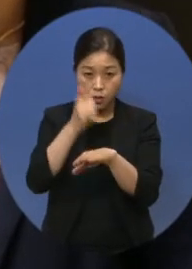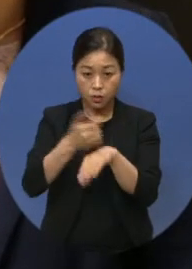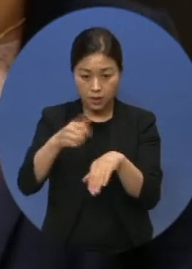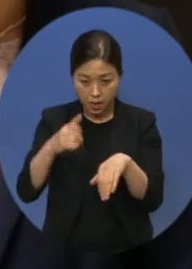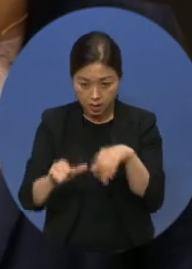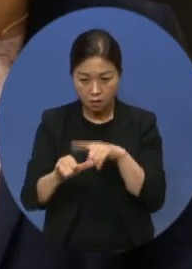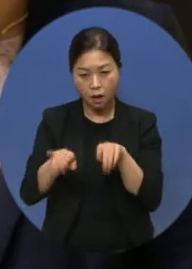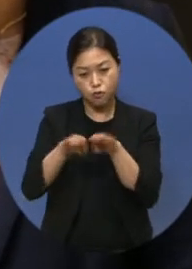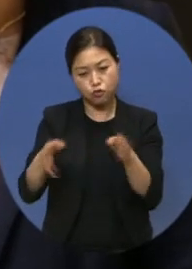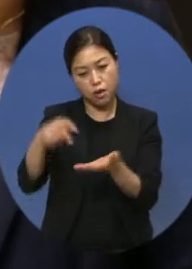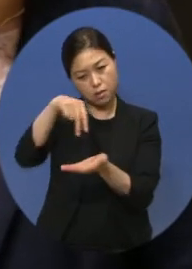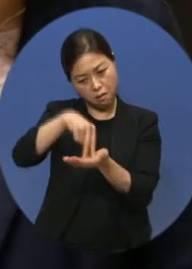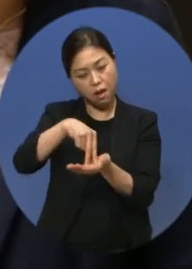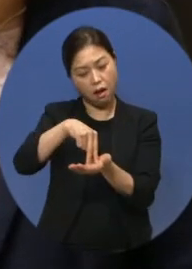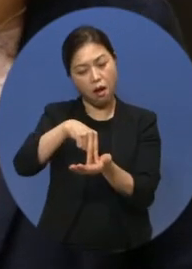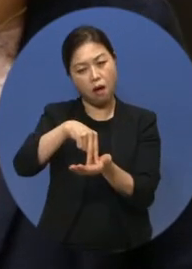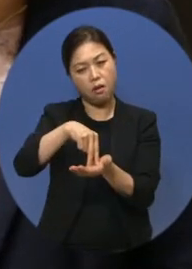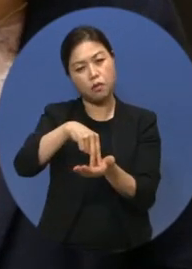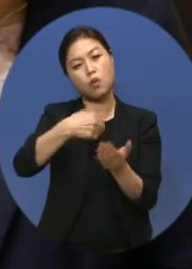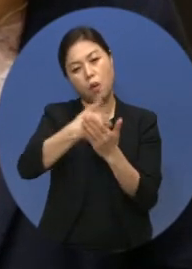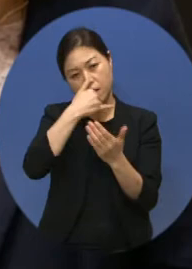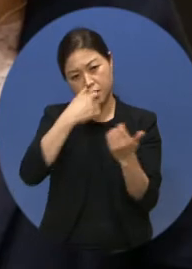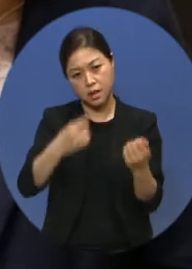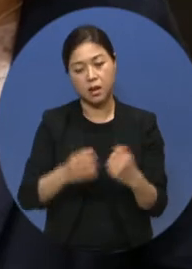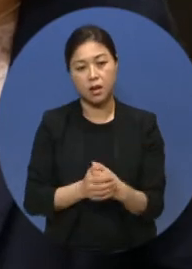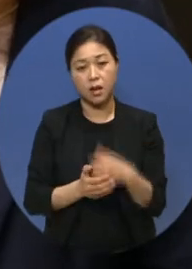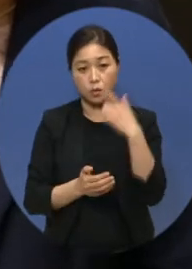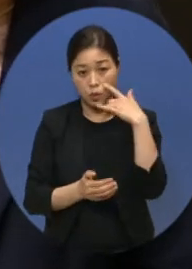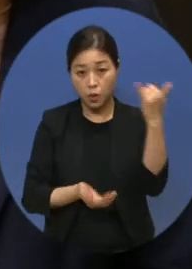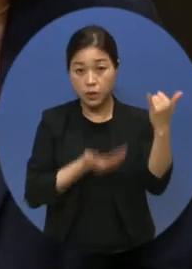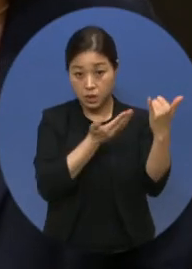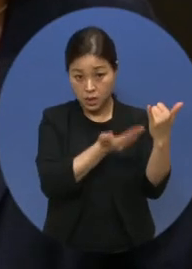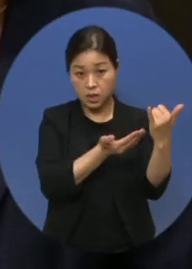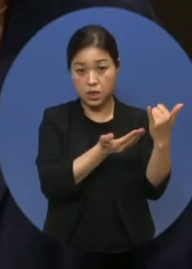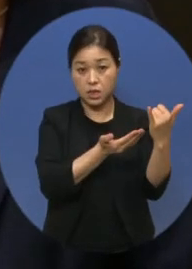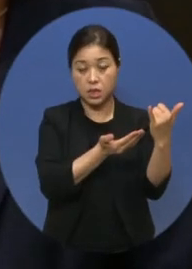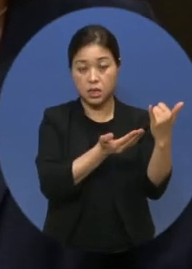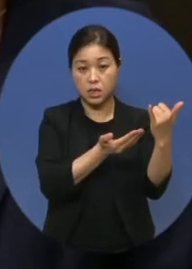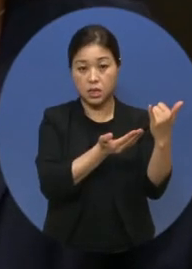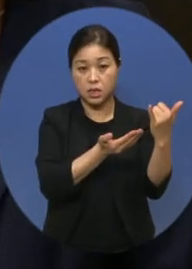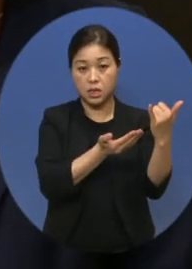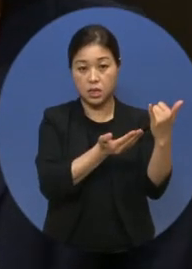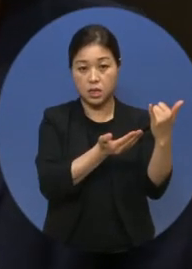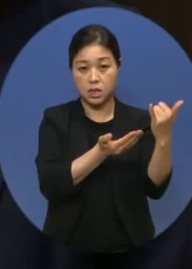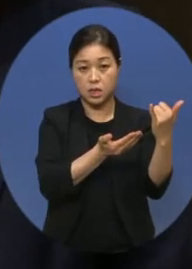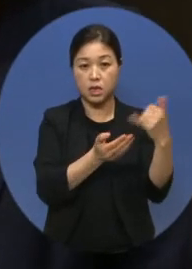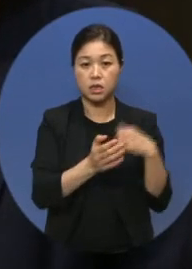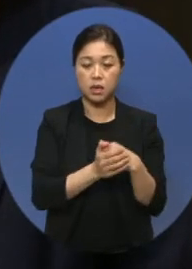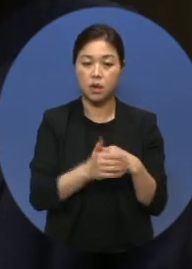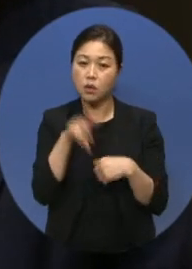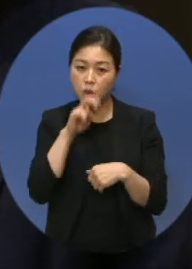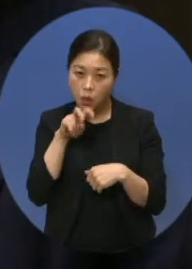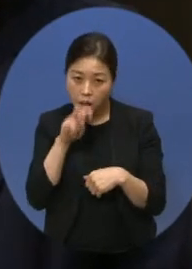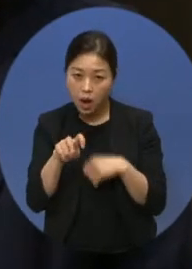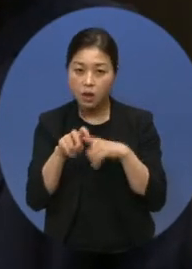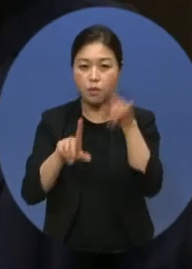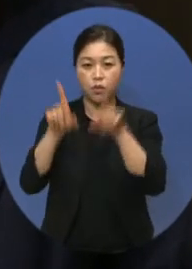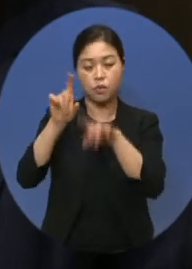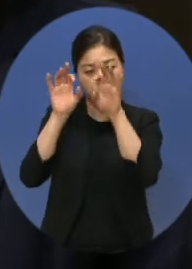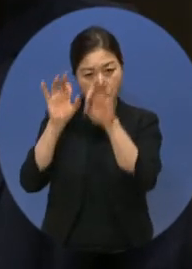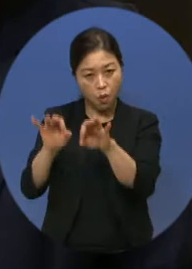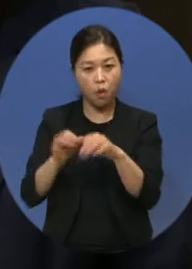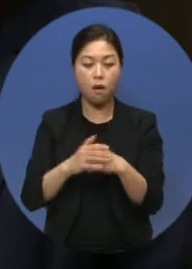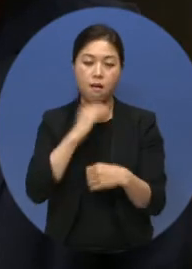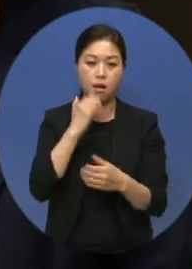오게 만드신 분들인데 이분들이 정말 이 친구들의 연주하는 모습을 보고 너무 감동하시고